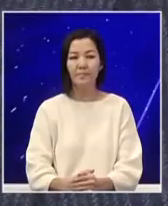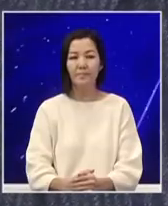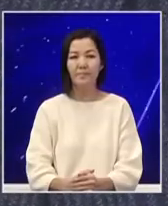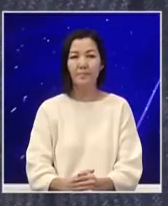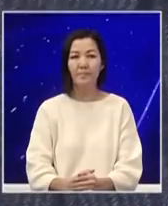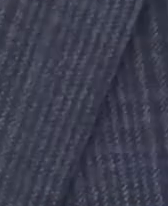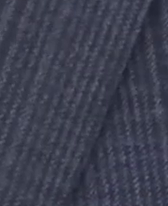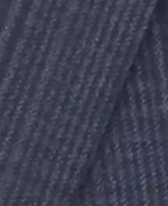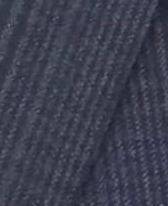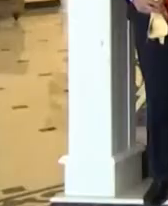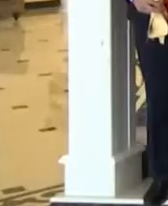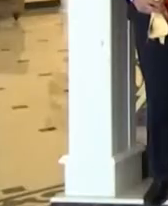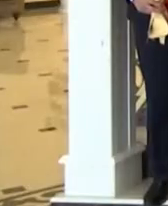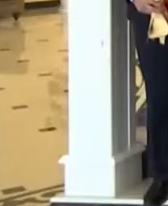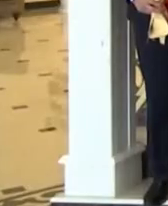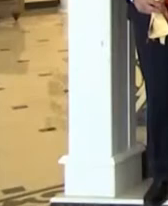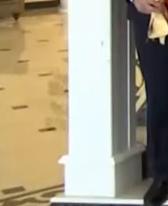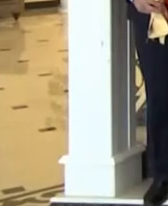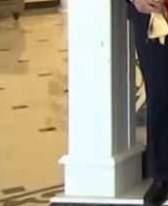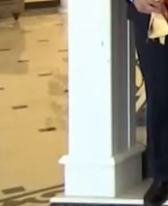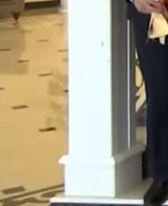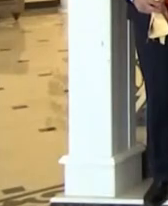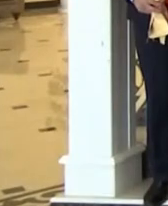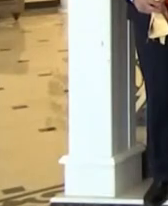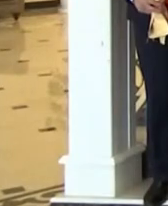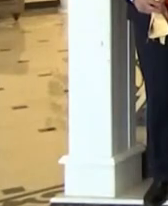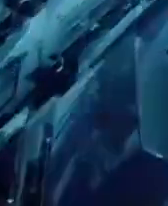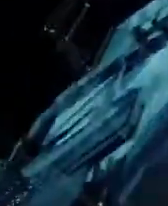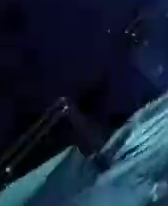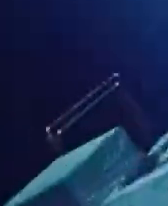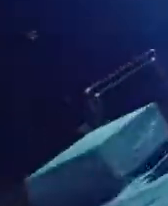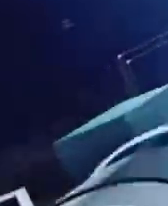Надежда Белова, Жасулан Чингинжинов, Айдос Калиев, телеканал ЖТСУ.